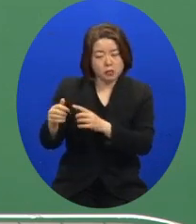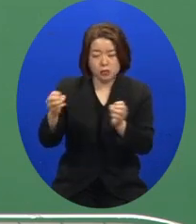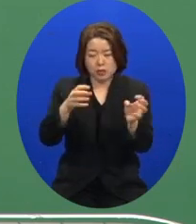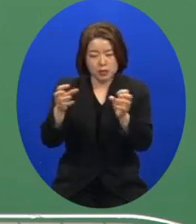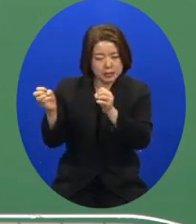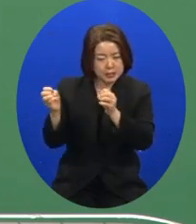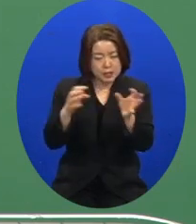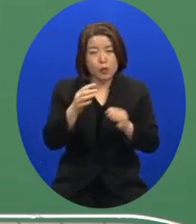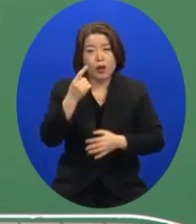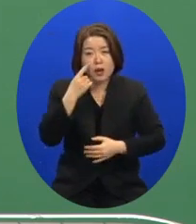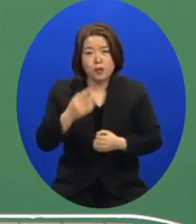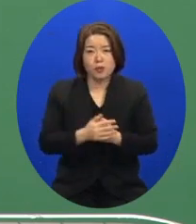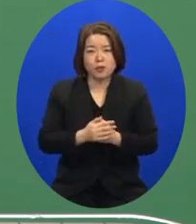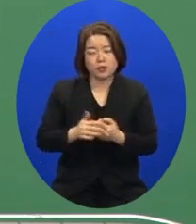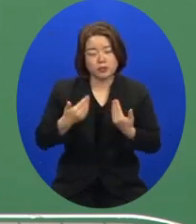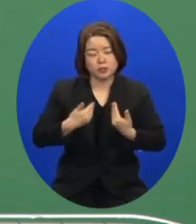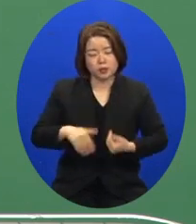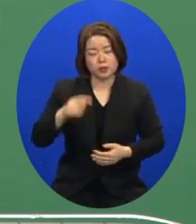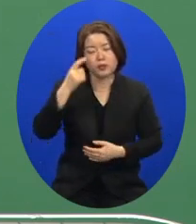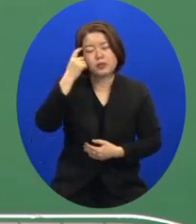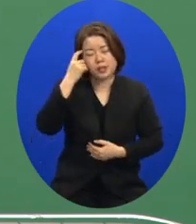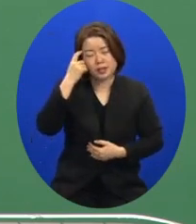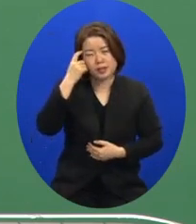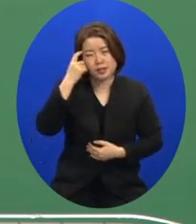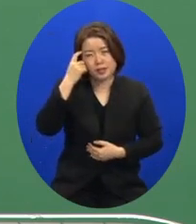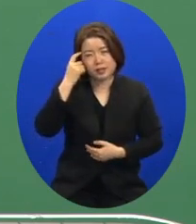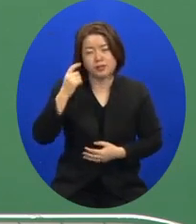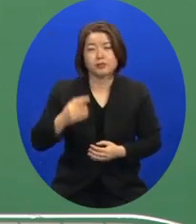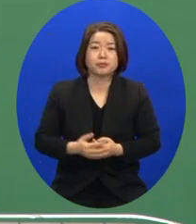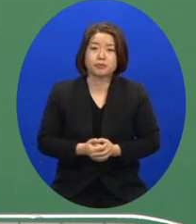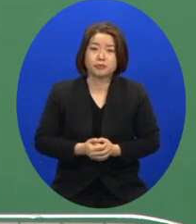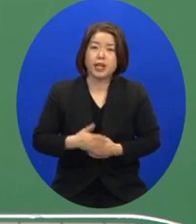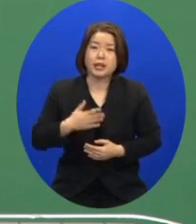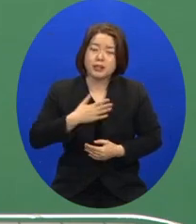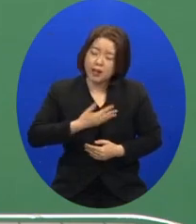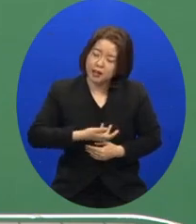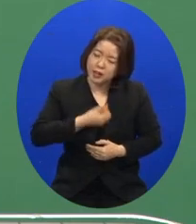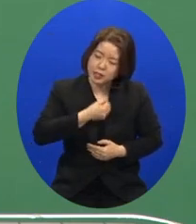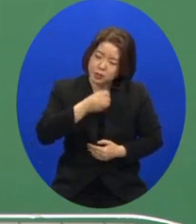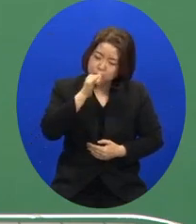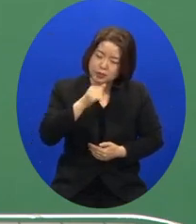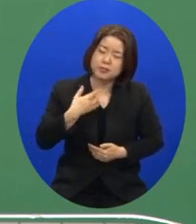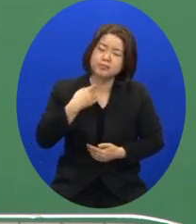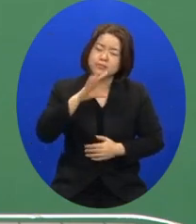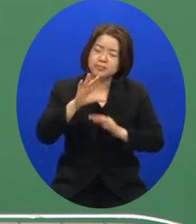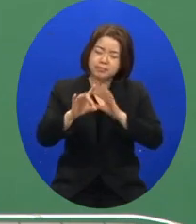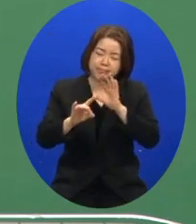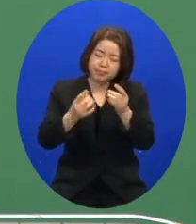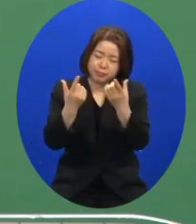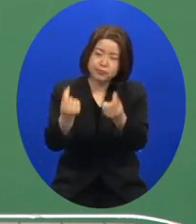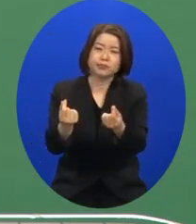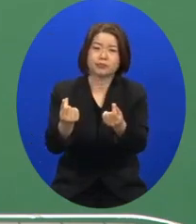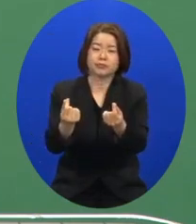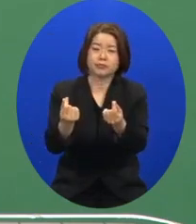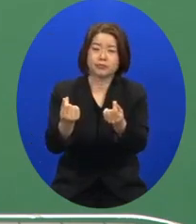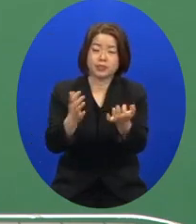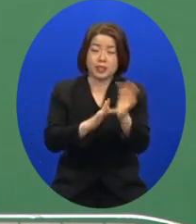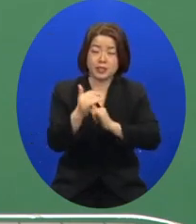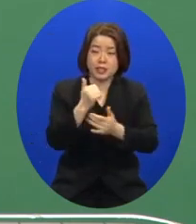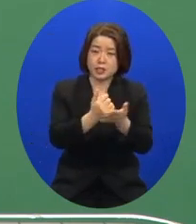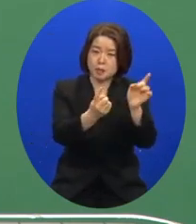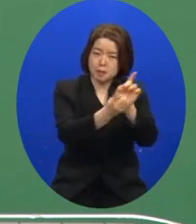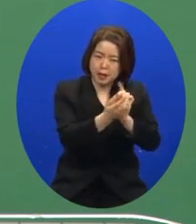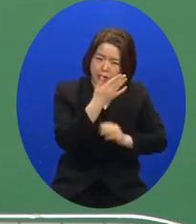하고 그리고 조용히 생각했습니다. 제가 가지고 있는 갈망이었어요. 예수님을 만날 수 있는